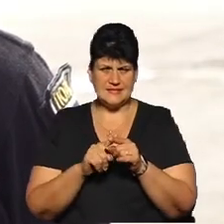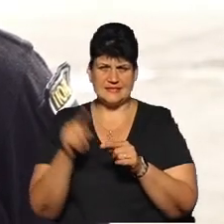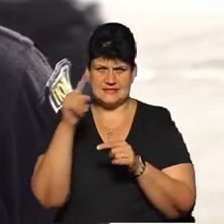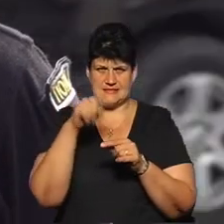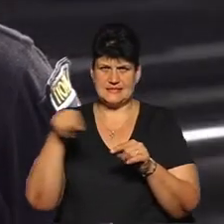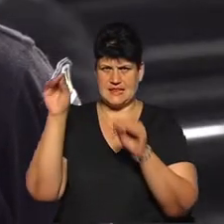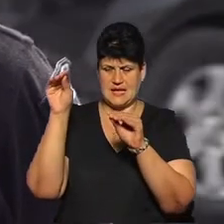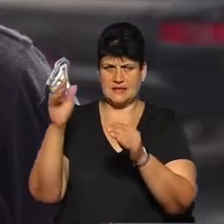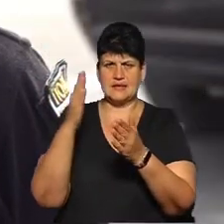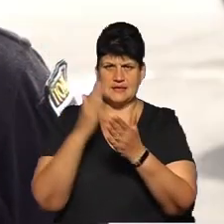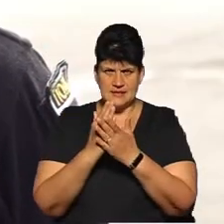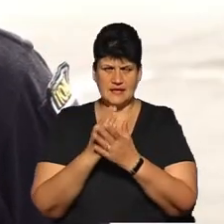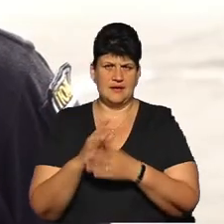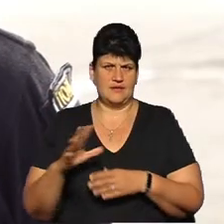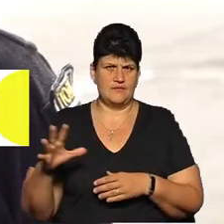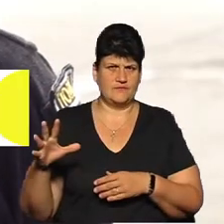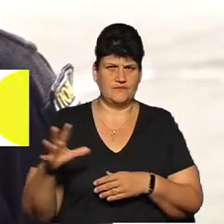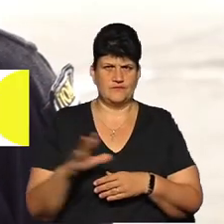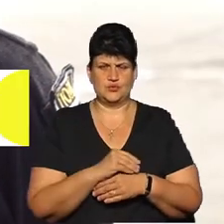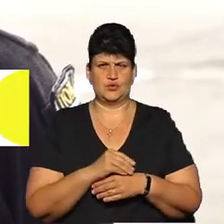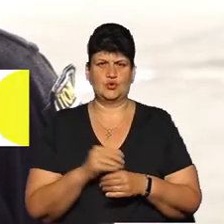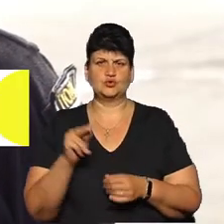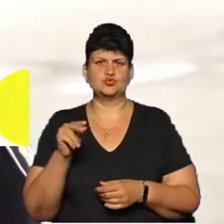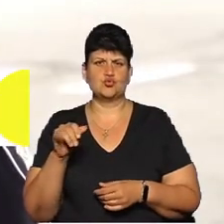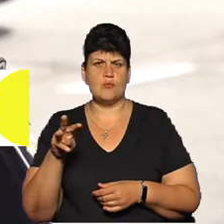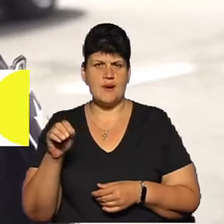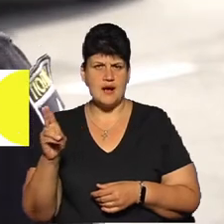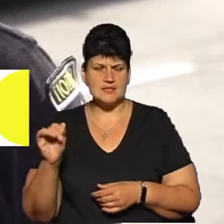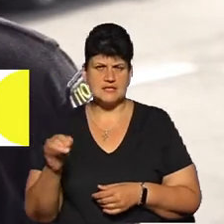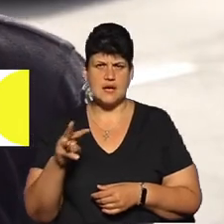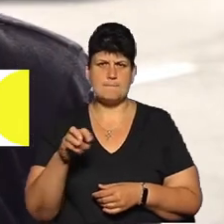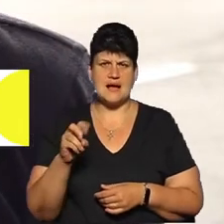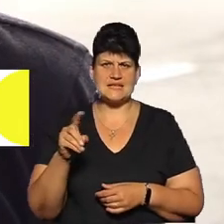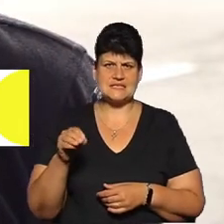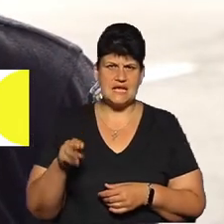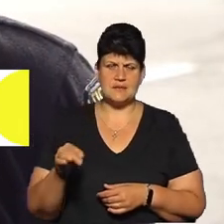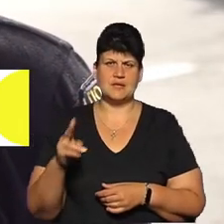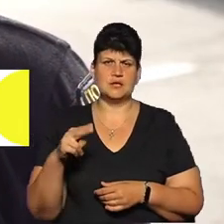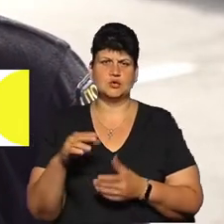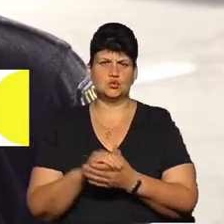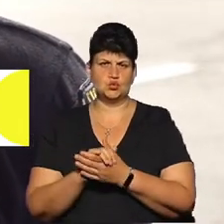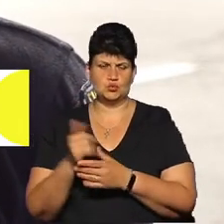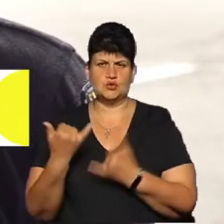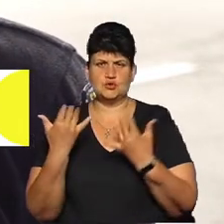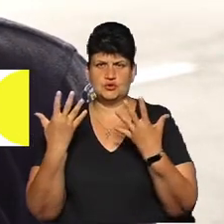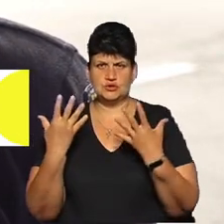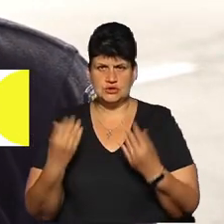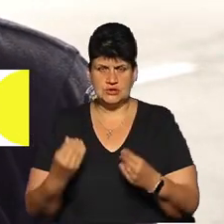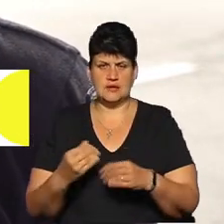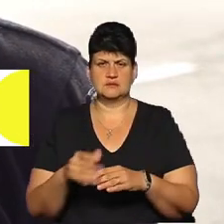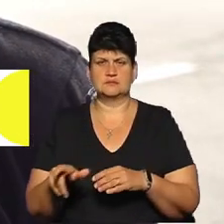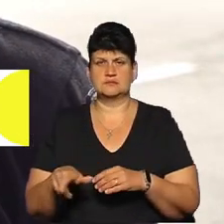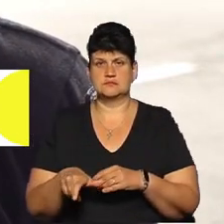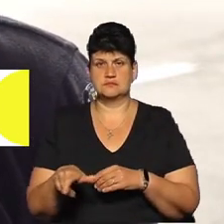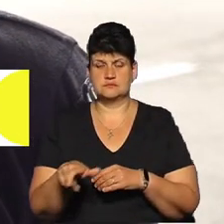до кільця. Тобто Чумацька, Мазепи і Дружби. Сьогоднішнього дня на даній ділянці вулиці будуть посилено патрулювати